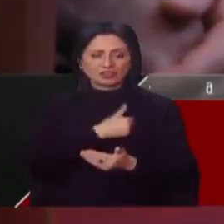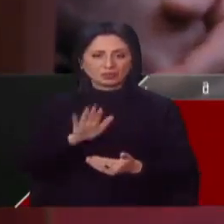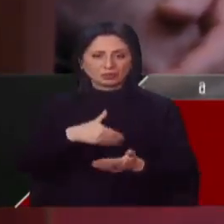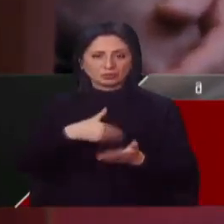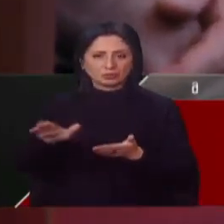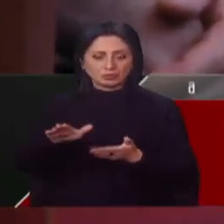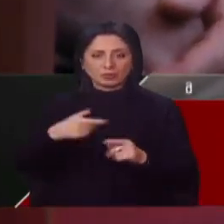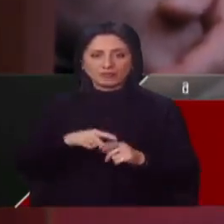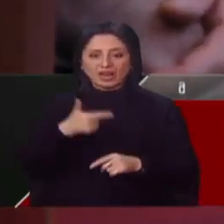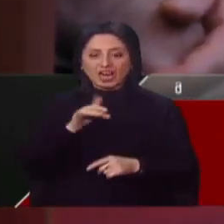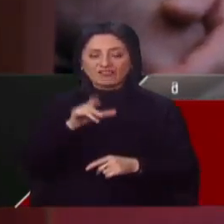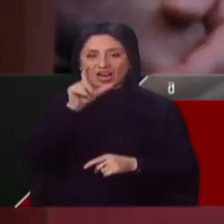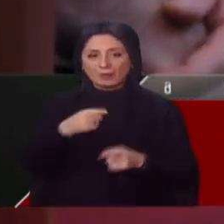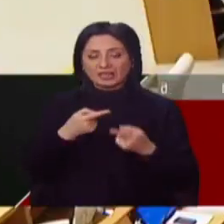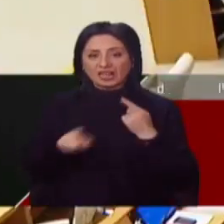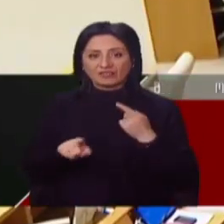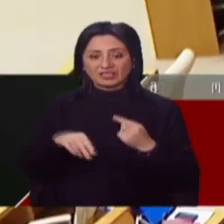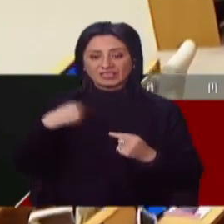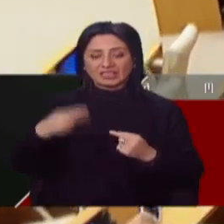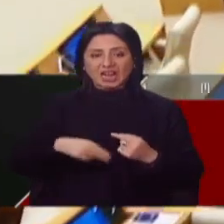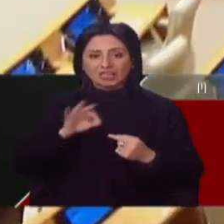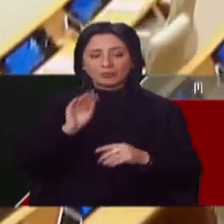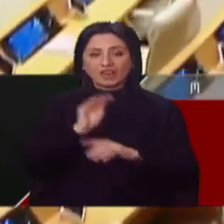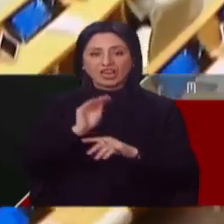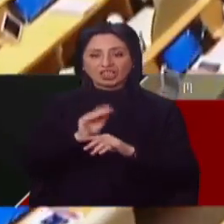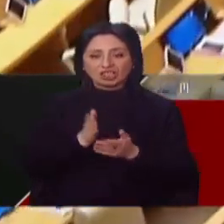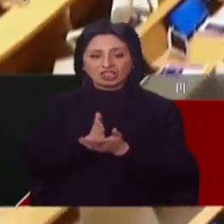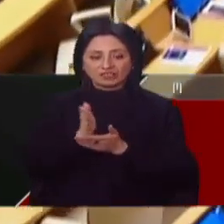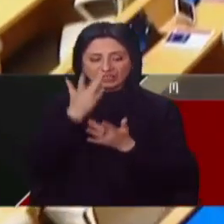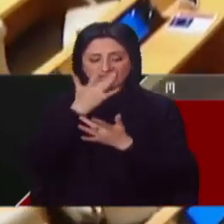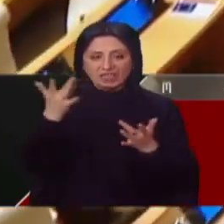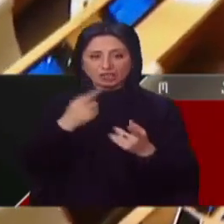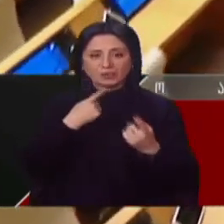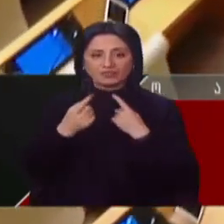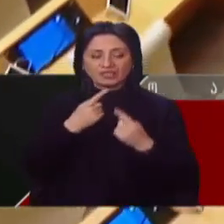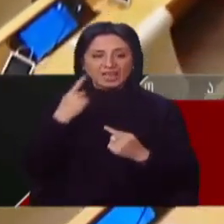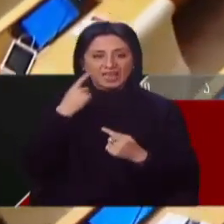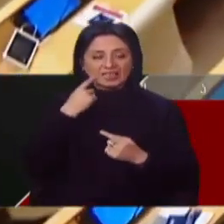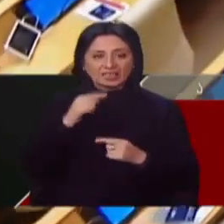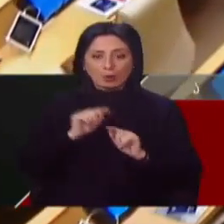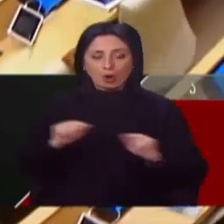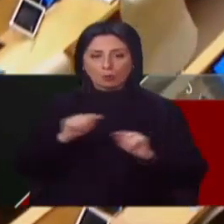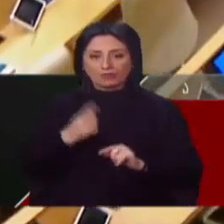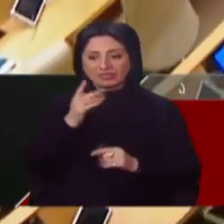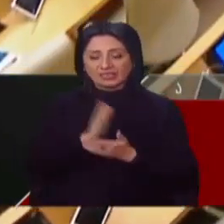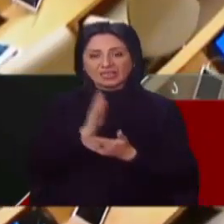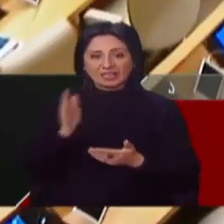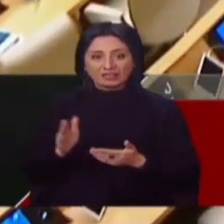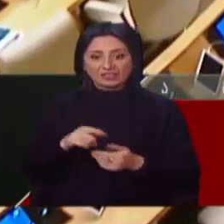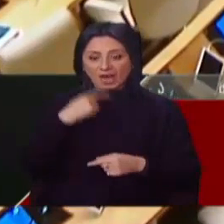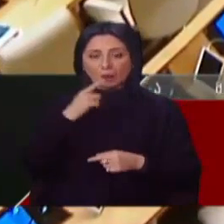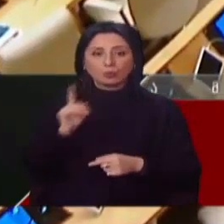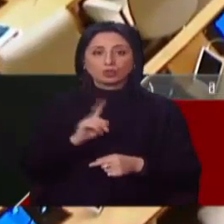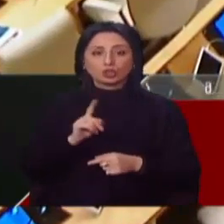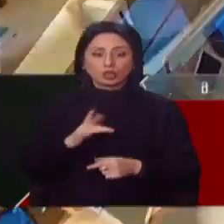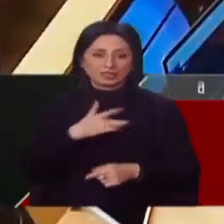ჩათვალა საჭიროდ. Ისგან განსხვავებით სტრასბურგზე კრიტიკულ ჭრილში საჯაროდ საუბარს ერიდება ოპოზიციის ერთი ნაწილი და ამბობს,